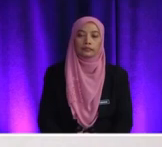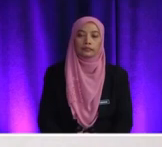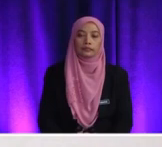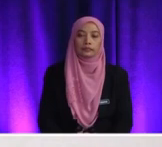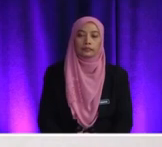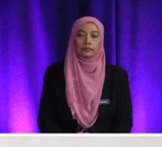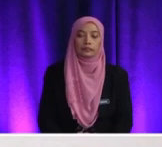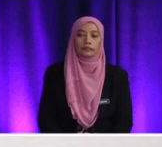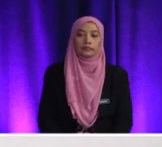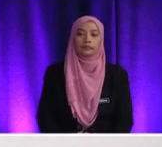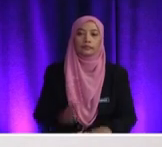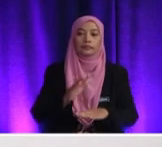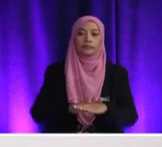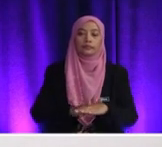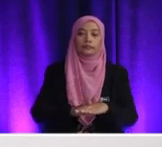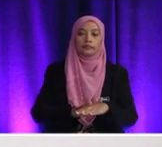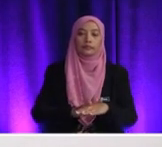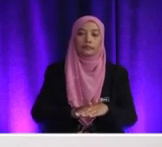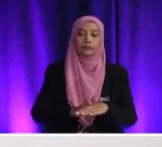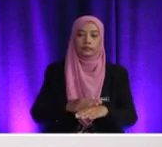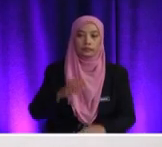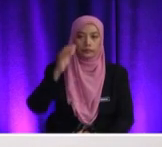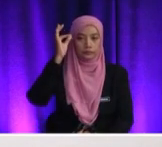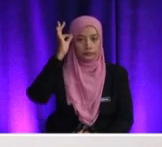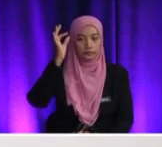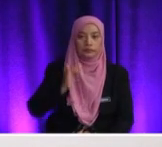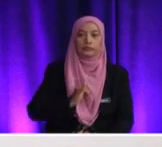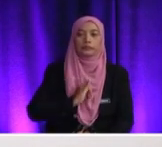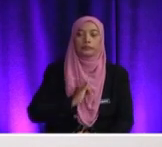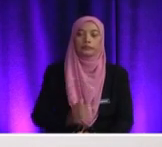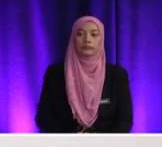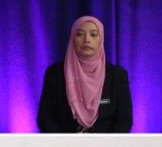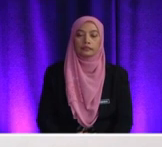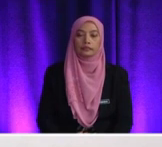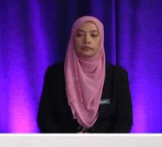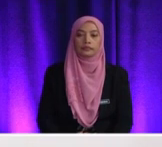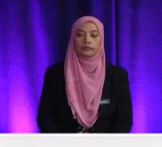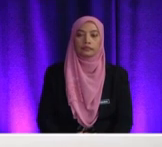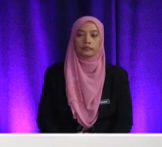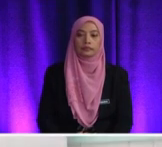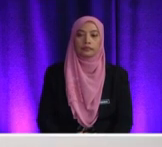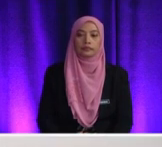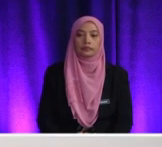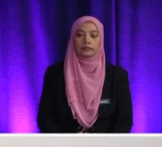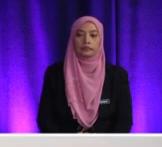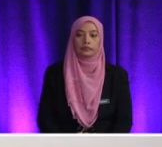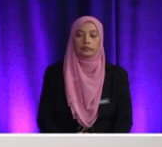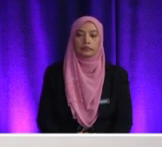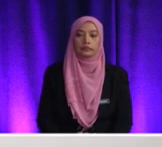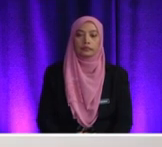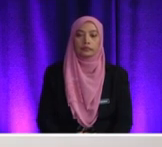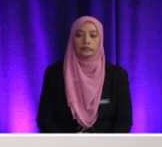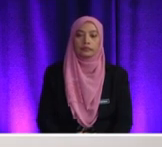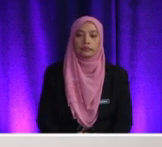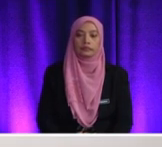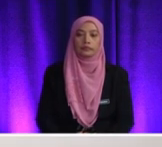hai aduh pedagang sayur seorang yang ingin bersaing dalam dalam pasaran nggak Hai nahi